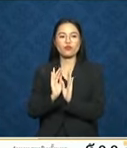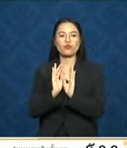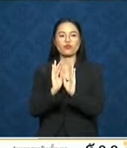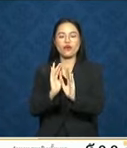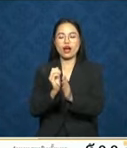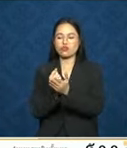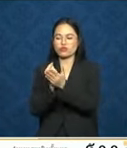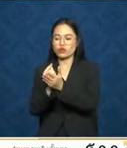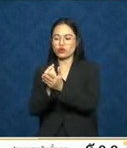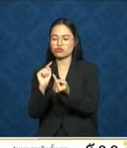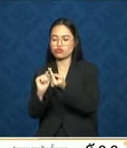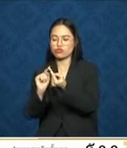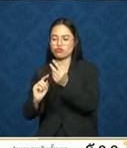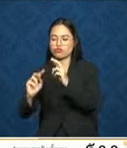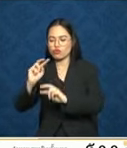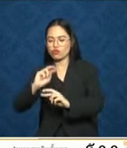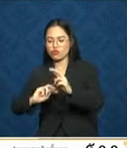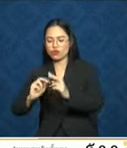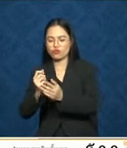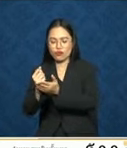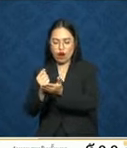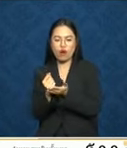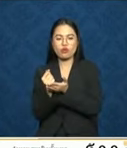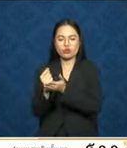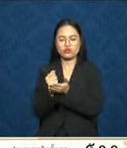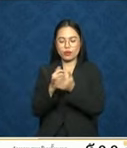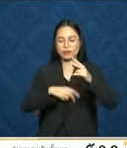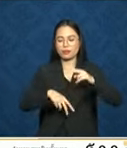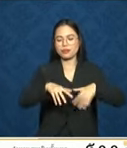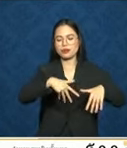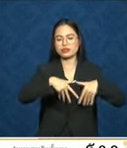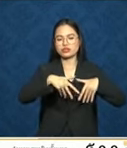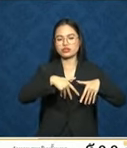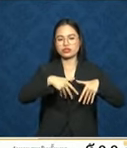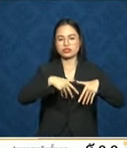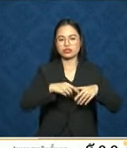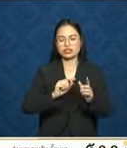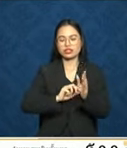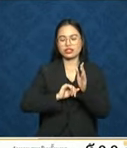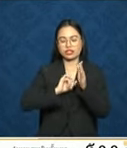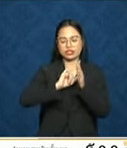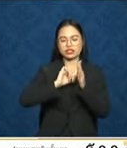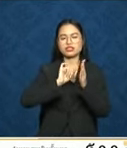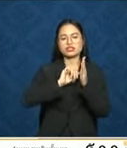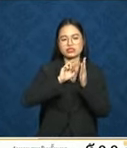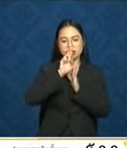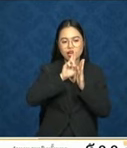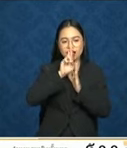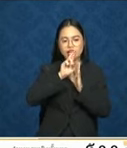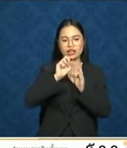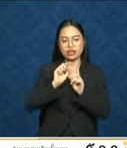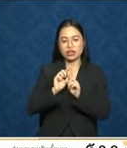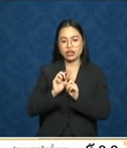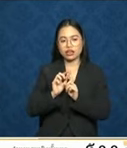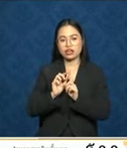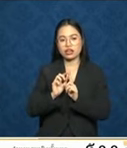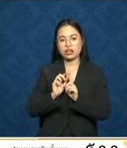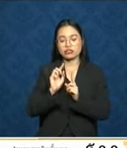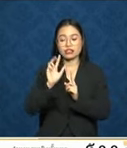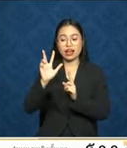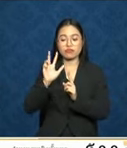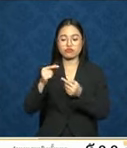ได้ไปยังหน่วยงานที่เกี่ยวข้องครับเพื่อที่จะได้ดำเนินการในการดูแลประชาชนในพื้นที่ตำบลเชียงเขี้ยนด้วยนะครับเรื่องเอก